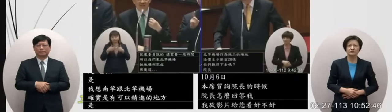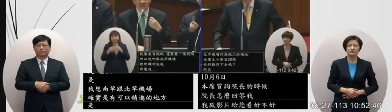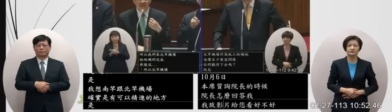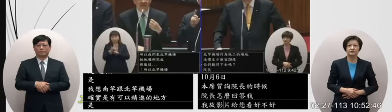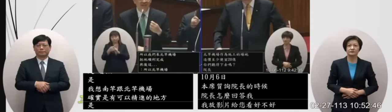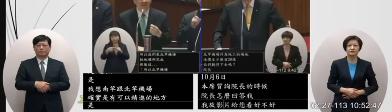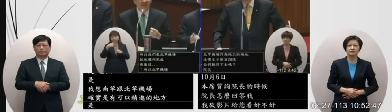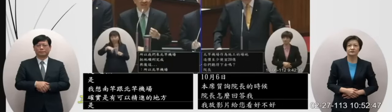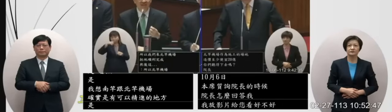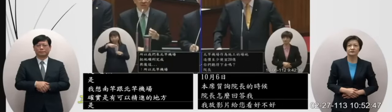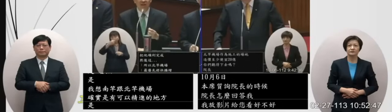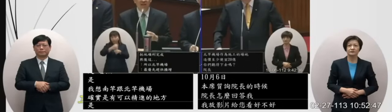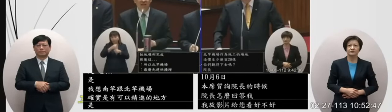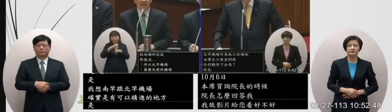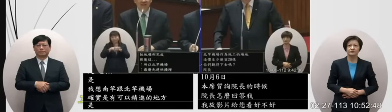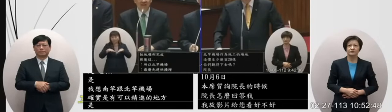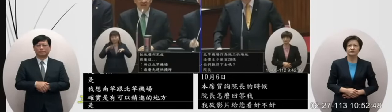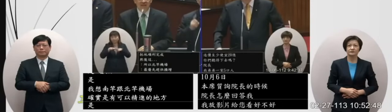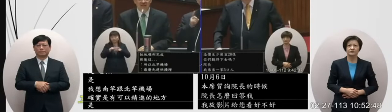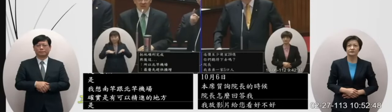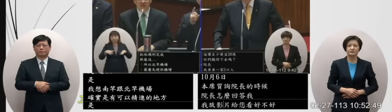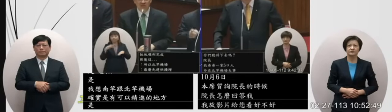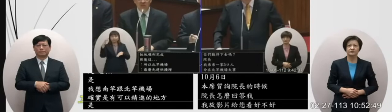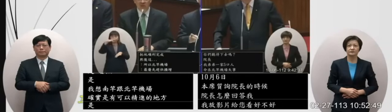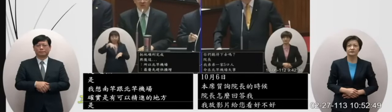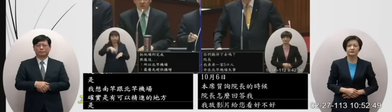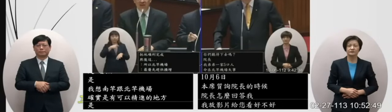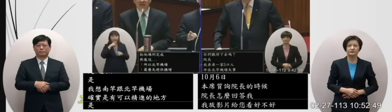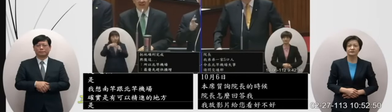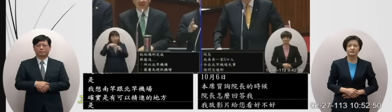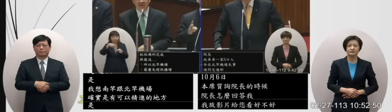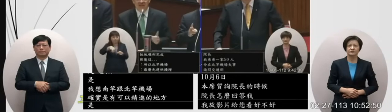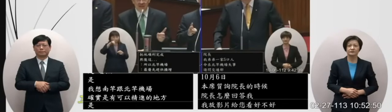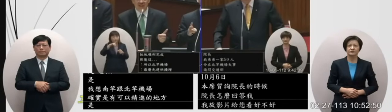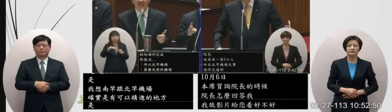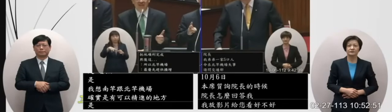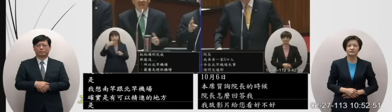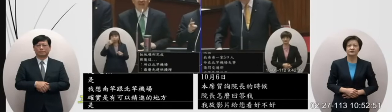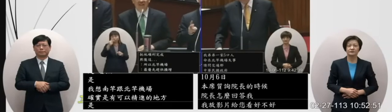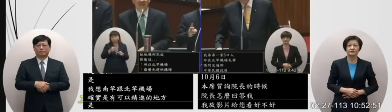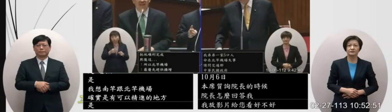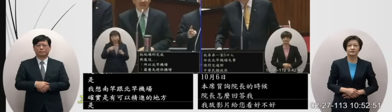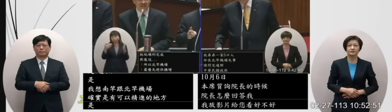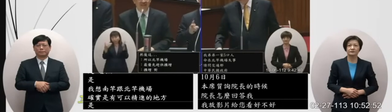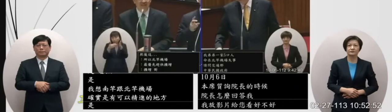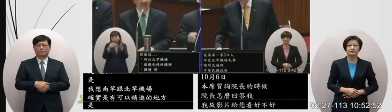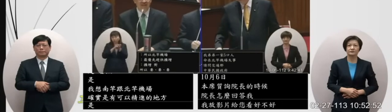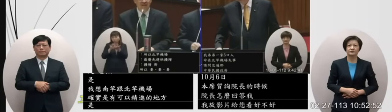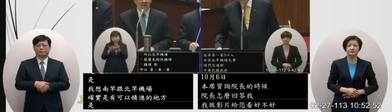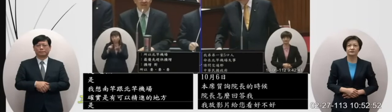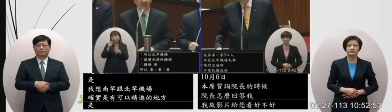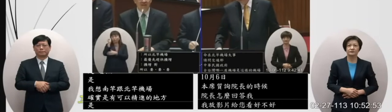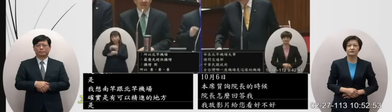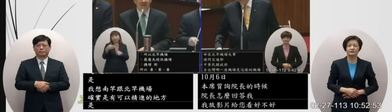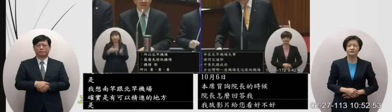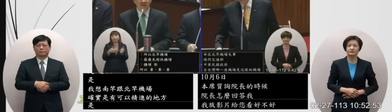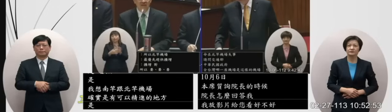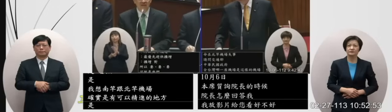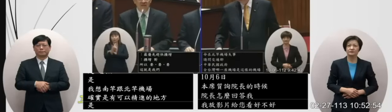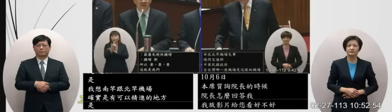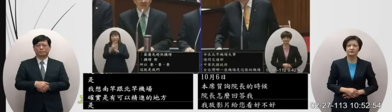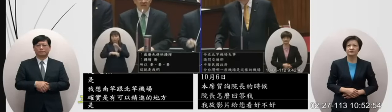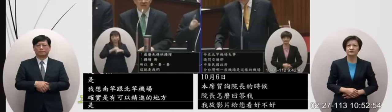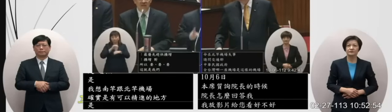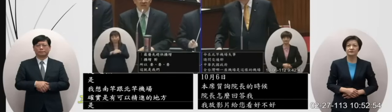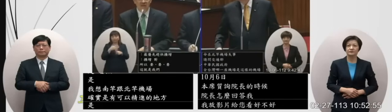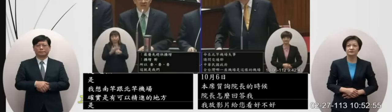我们 第一优先要把它做成安全机场。所以 我们的目标就在这里， 200亿 核定哦， 将近200亿，我们已经核了。 尽快把